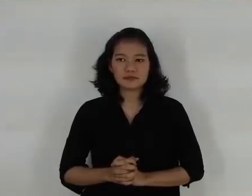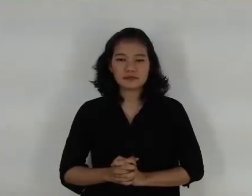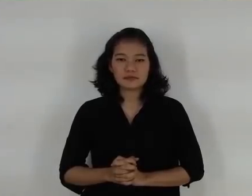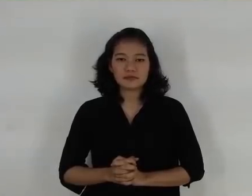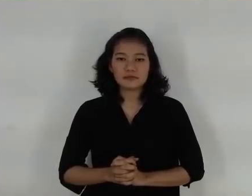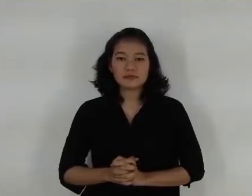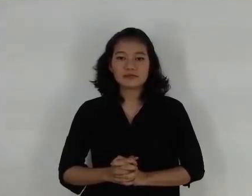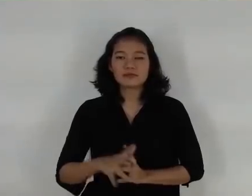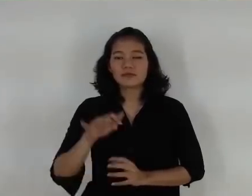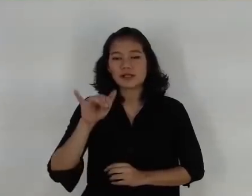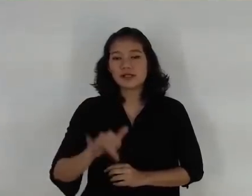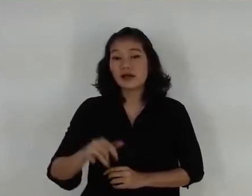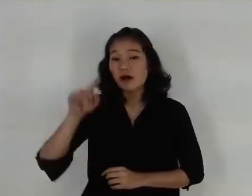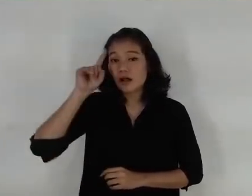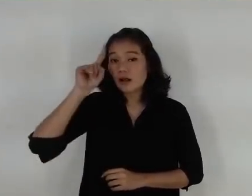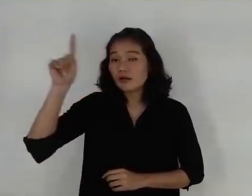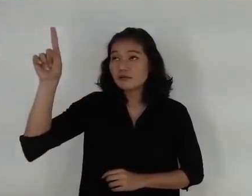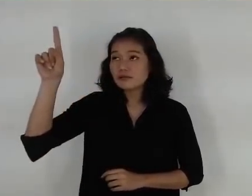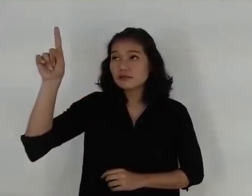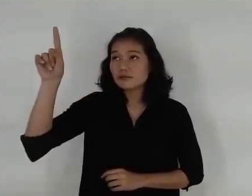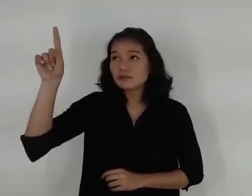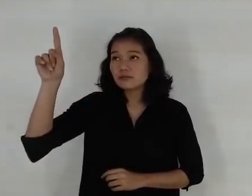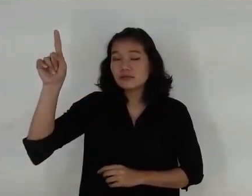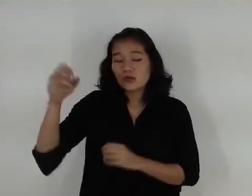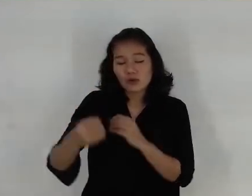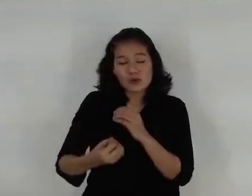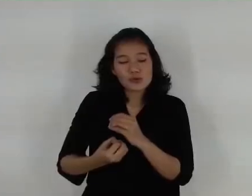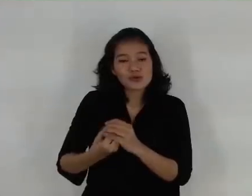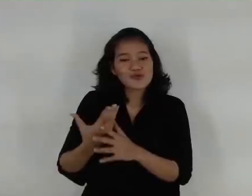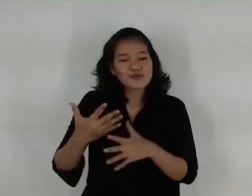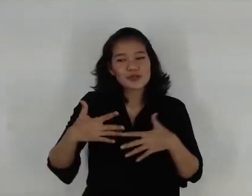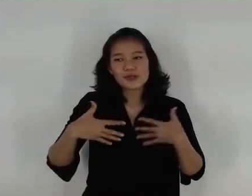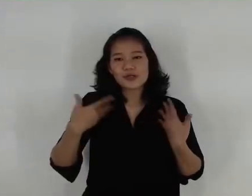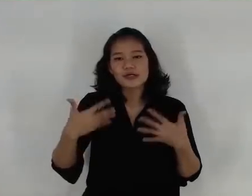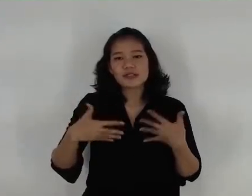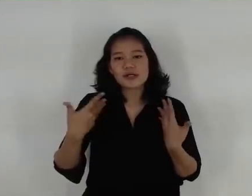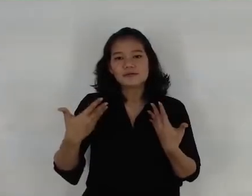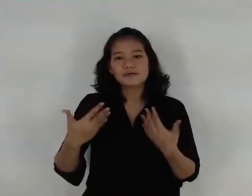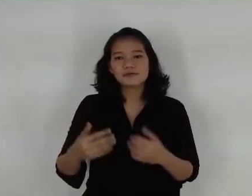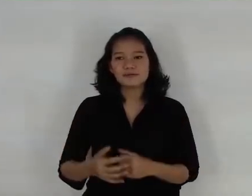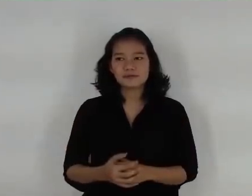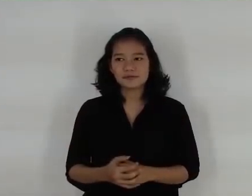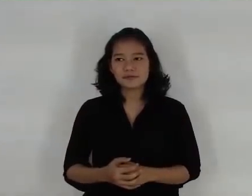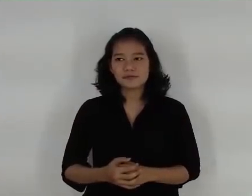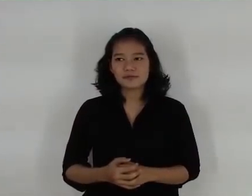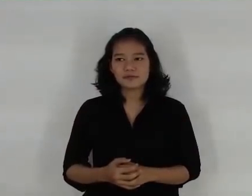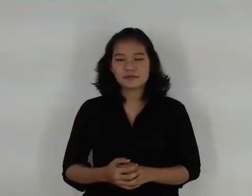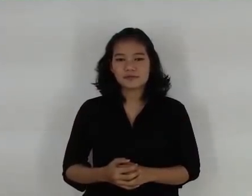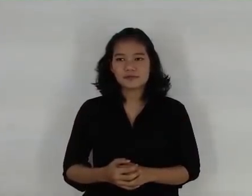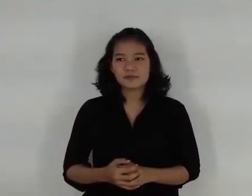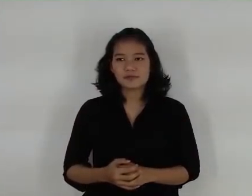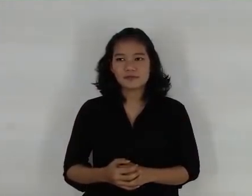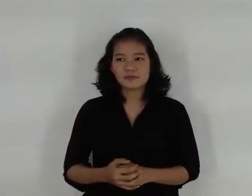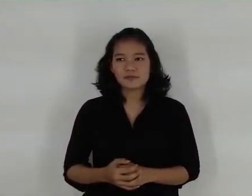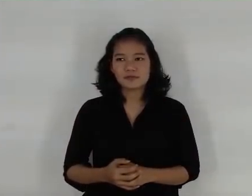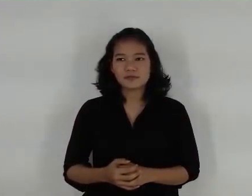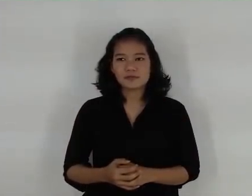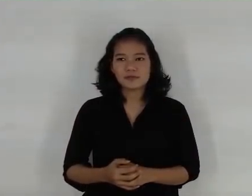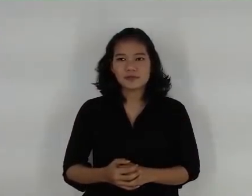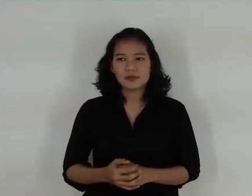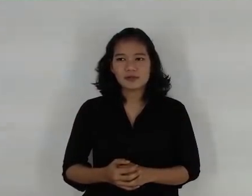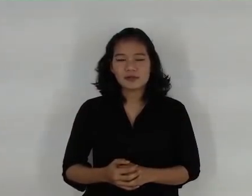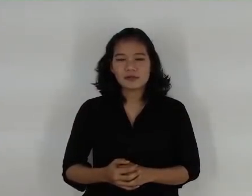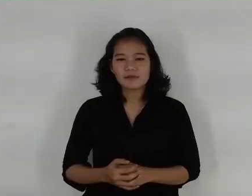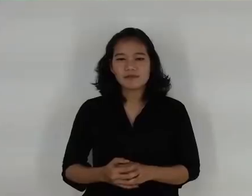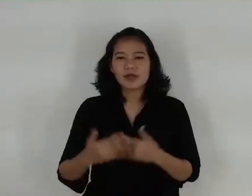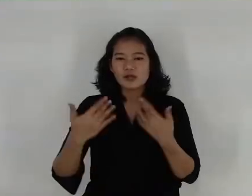Kya Allah sang sumber sukacita yang telah menjelma menjadi